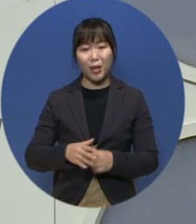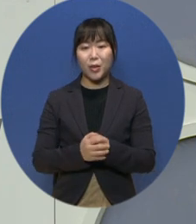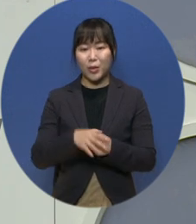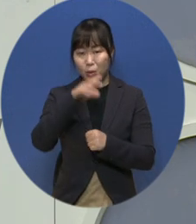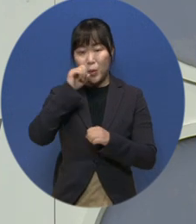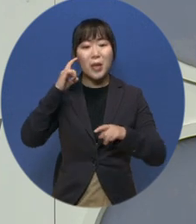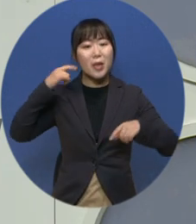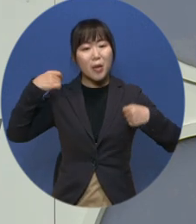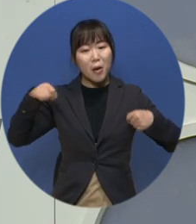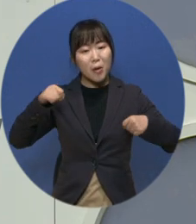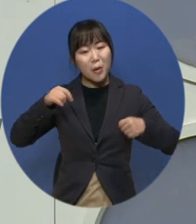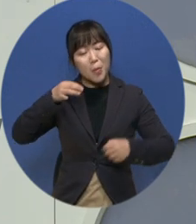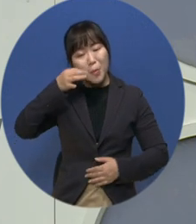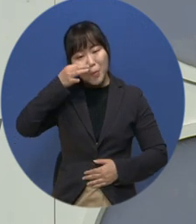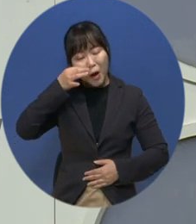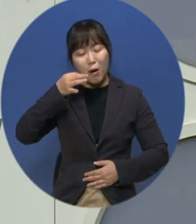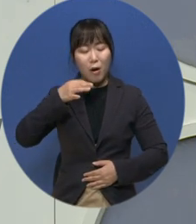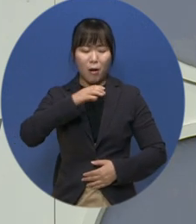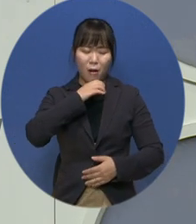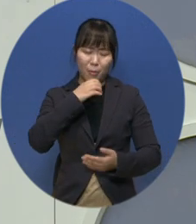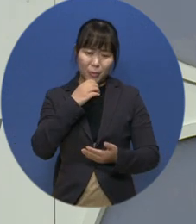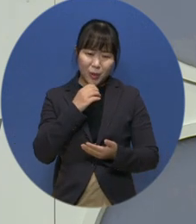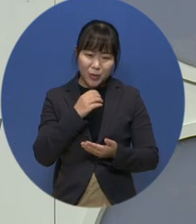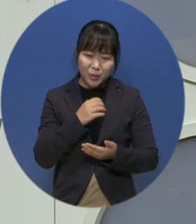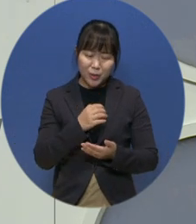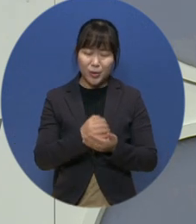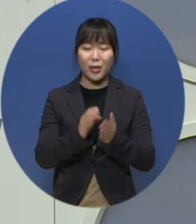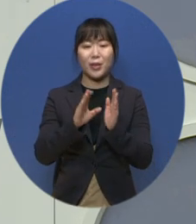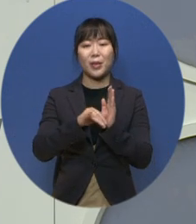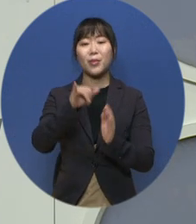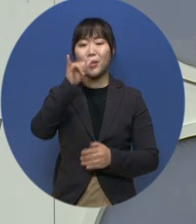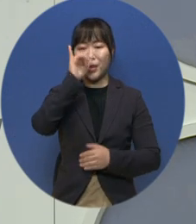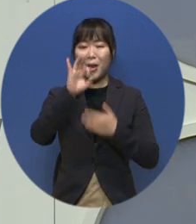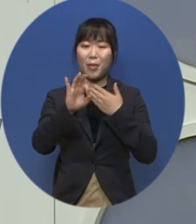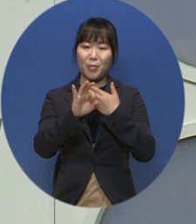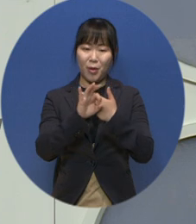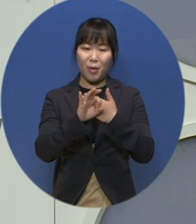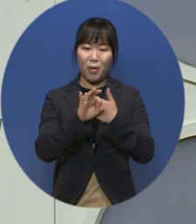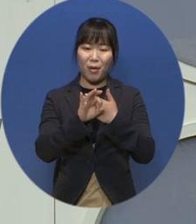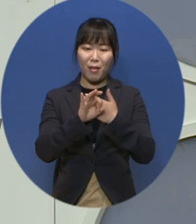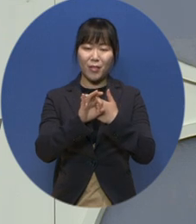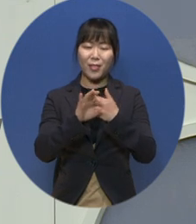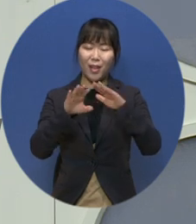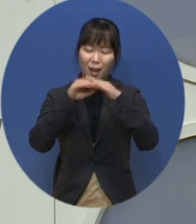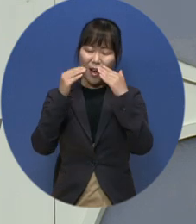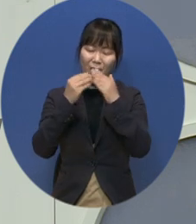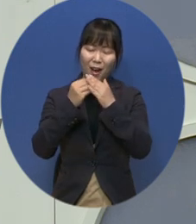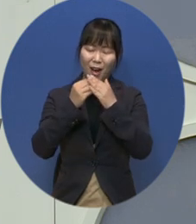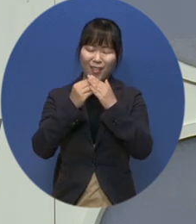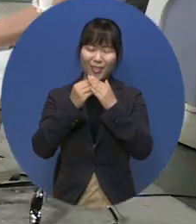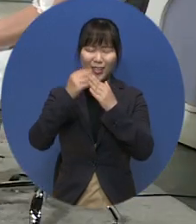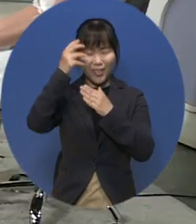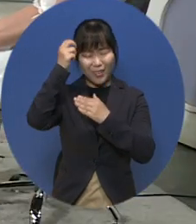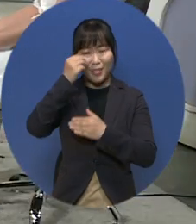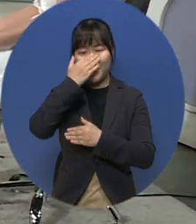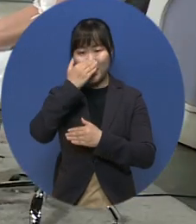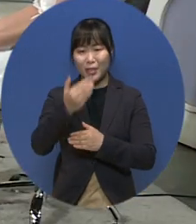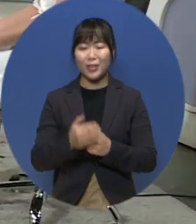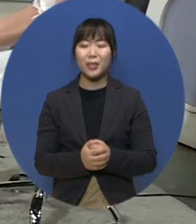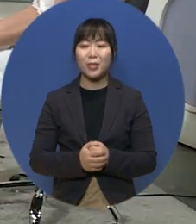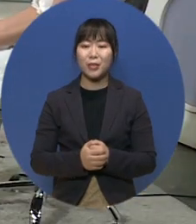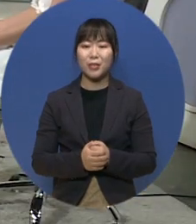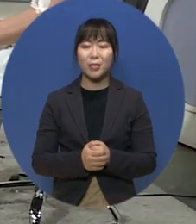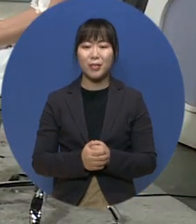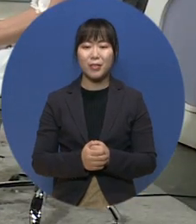작품을 하다 보면 뭐 감동적인 그런 순간들이 있으면 다 잊혀지지 않을까 이렇게 생각을 합니다. 아니 공연